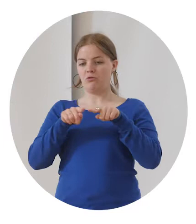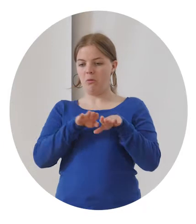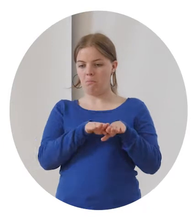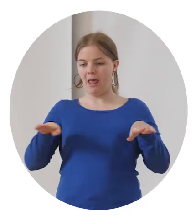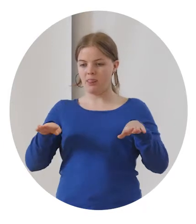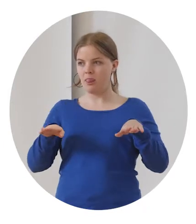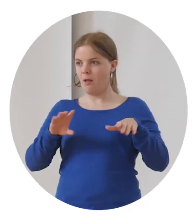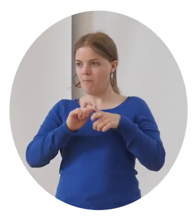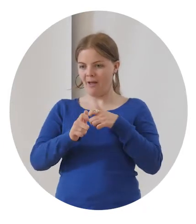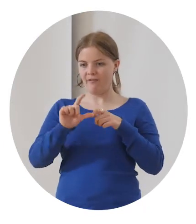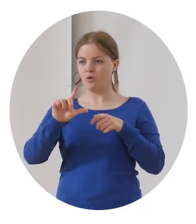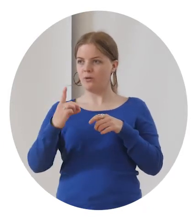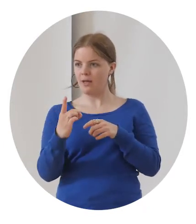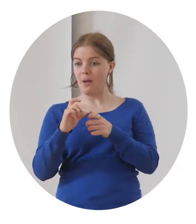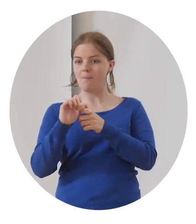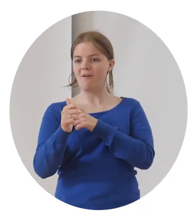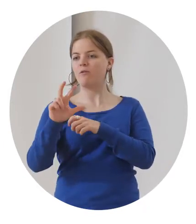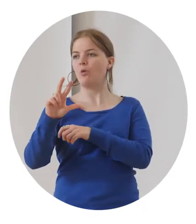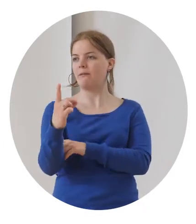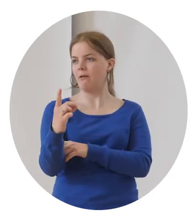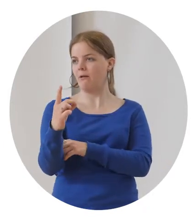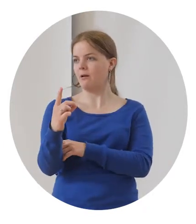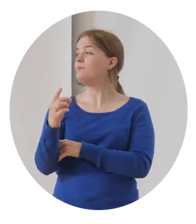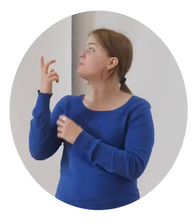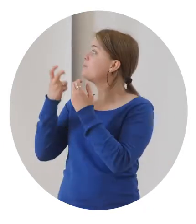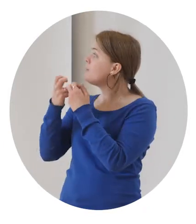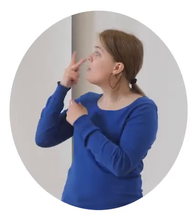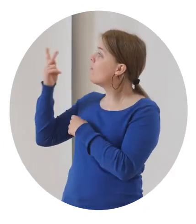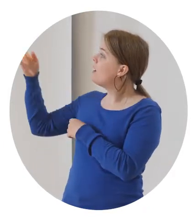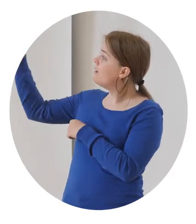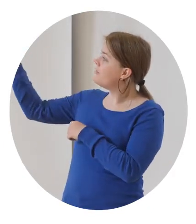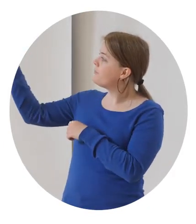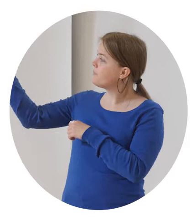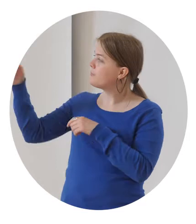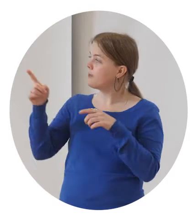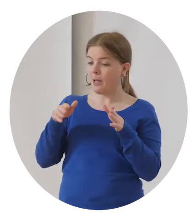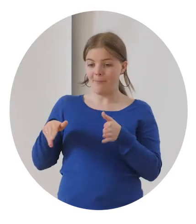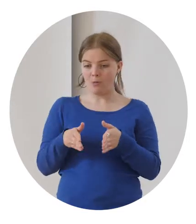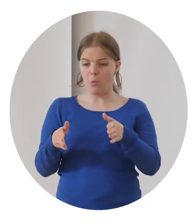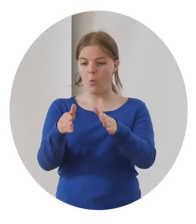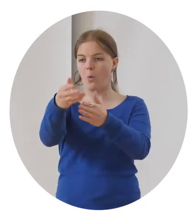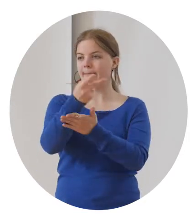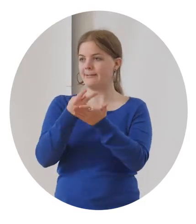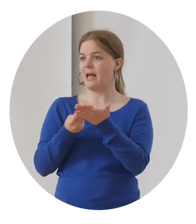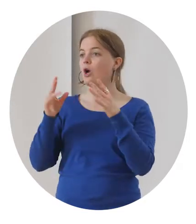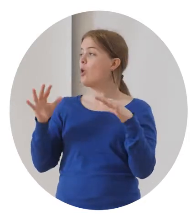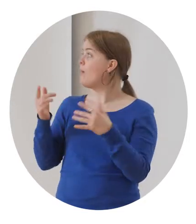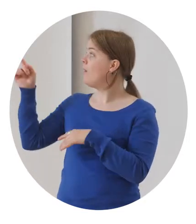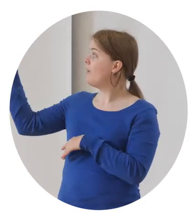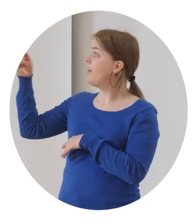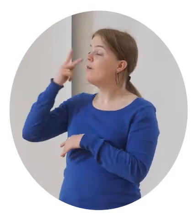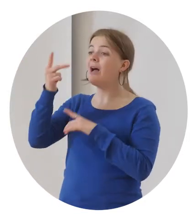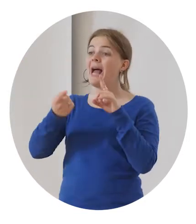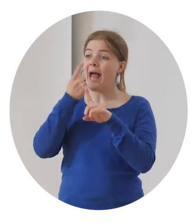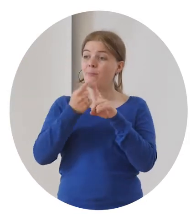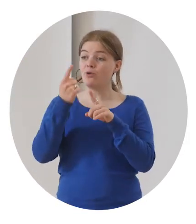passage de surface plane en surface de 2D en 3D. Donc là, par exemple, on voit la représentation d'un parcours au